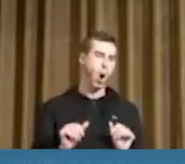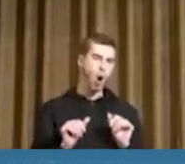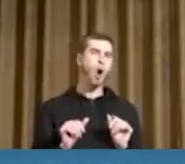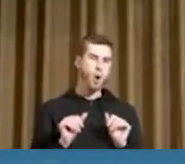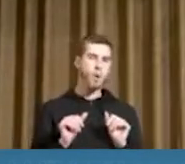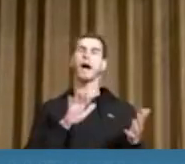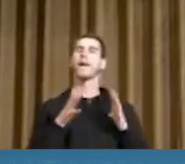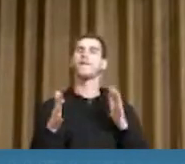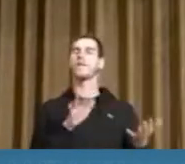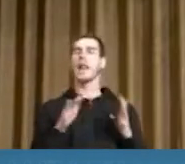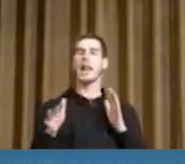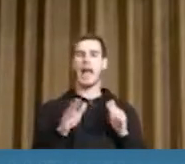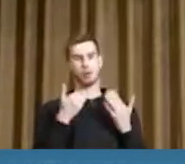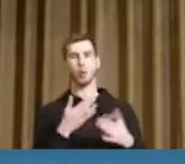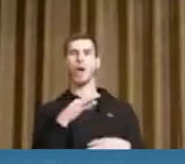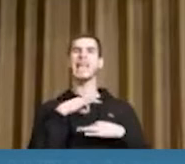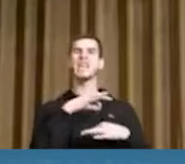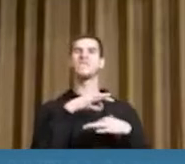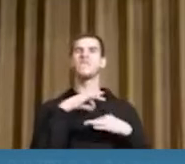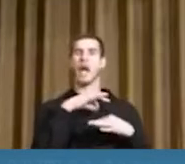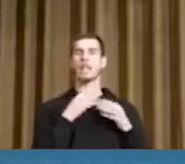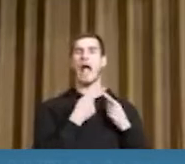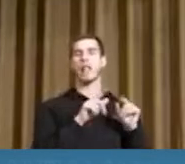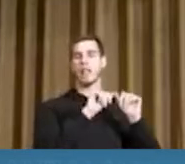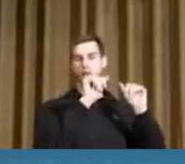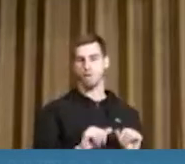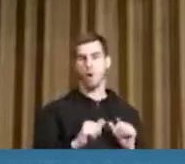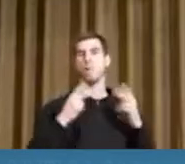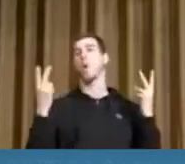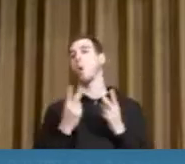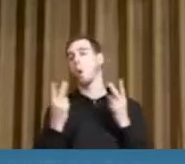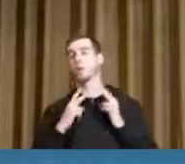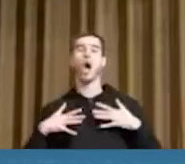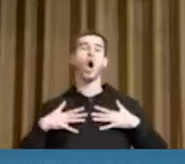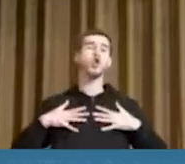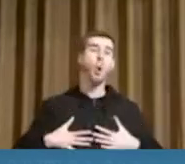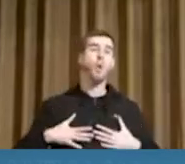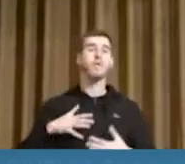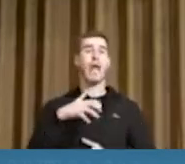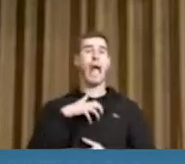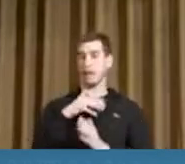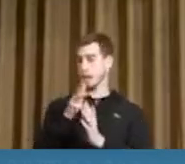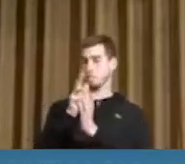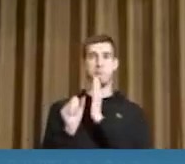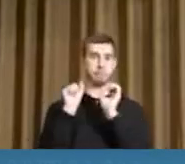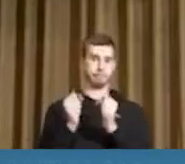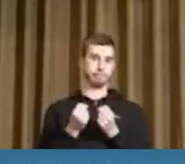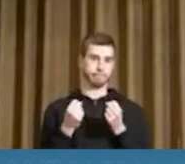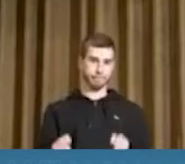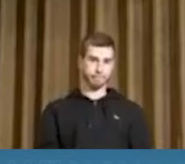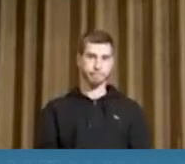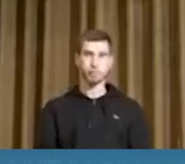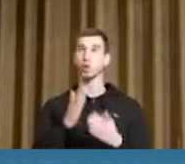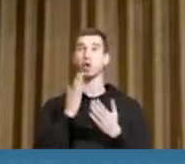auch andere Infekte eine Rolle gespielt oder die Covid-Erkrankung wurde eben nicht erkannt. Wir hatten immerhin